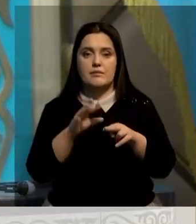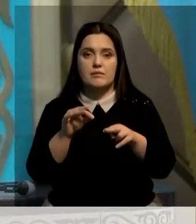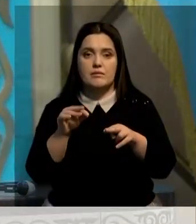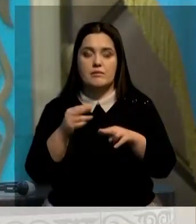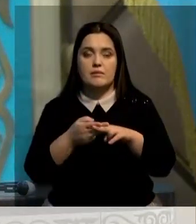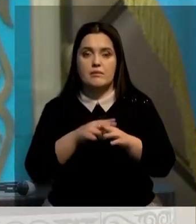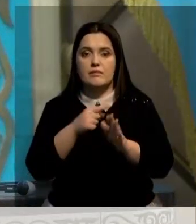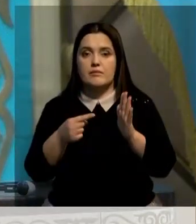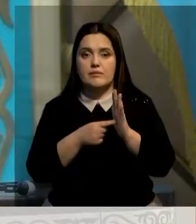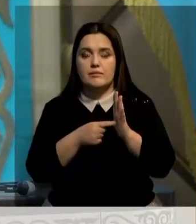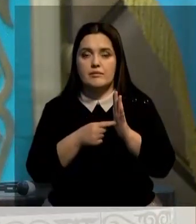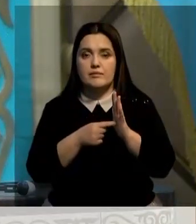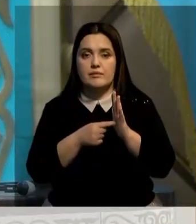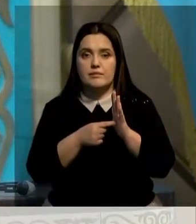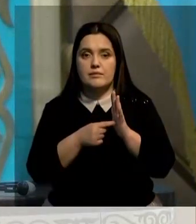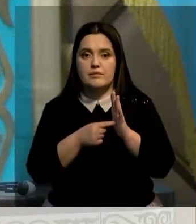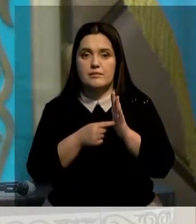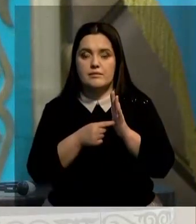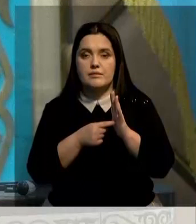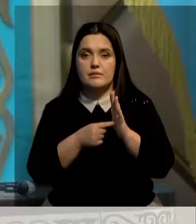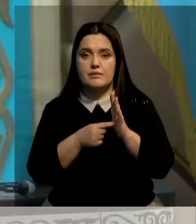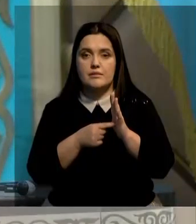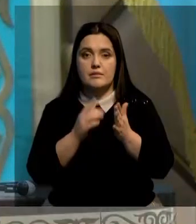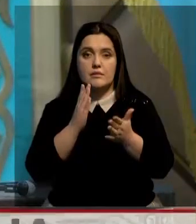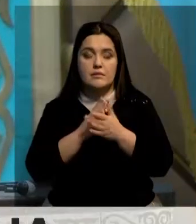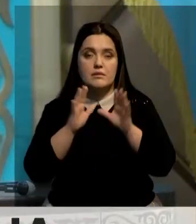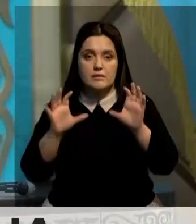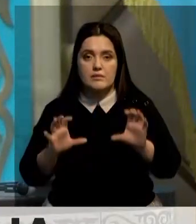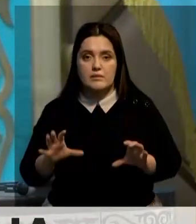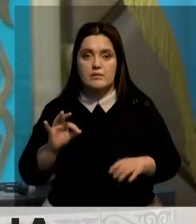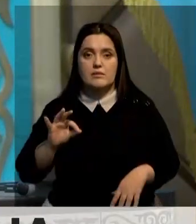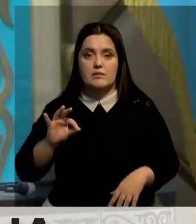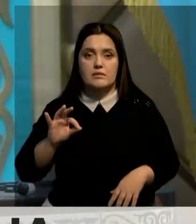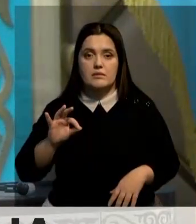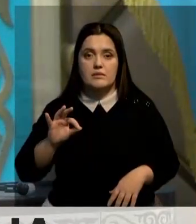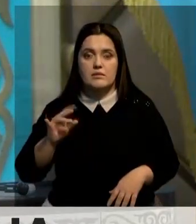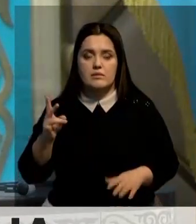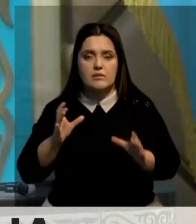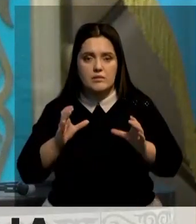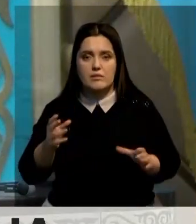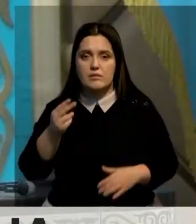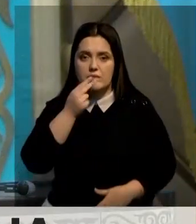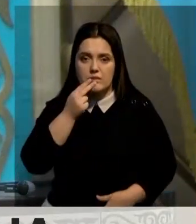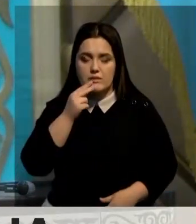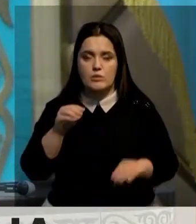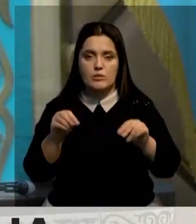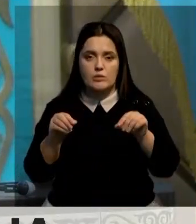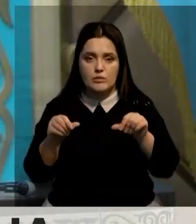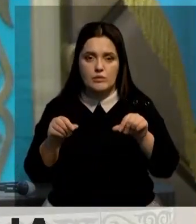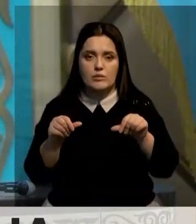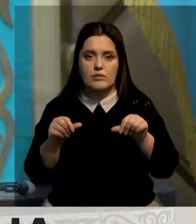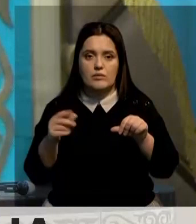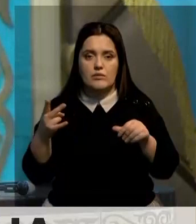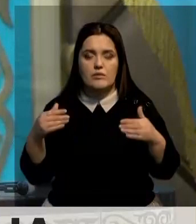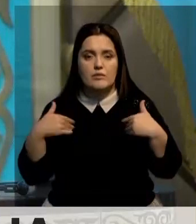вопросу. Недолжным образом реализуются закрепленные законодательством меры по обязательному обогащению пищевой продукции, в частности муки, микроэлементами